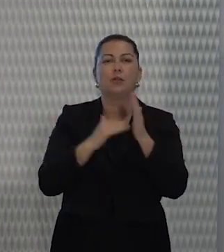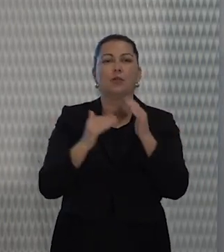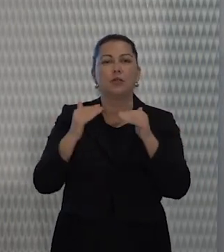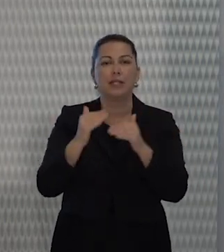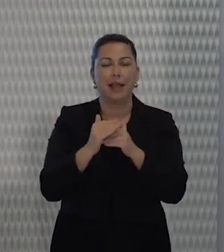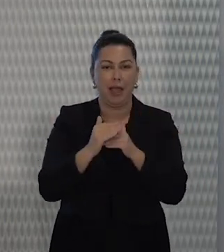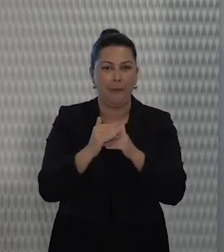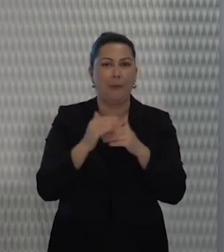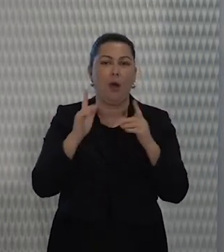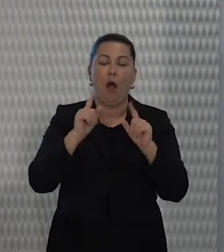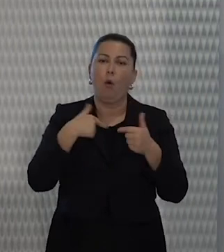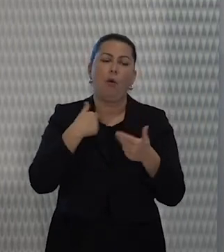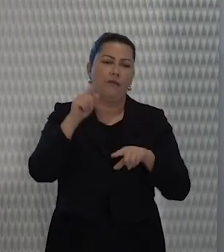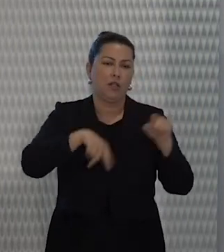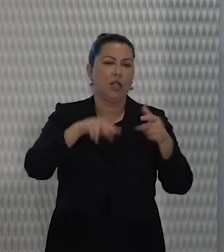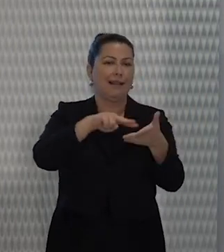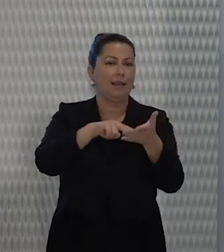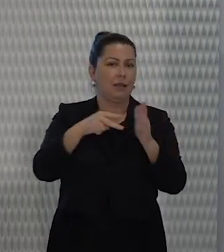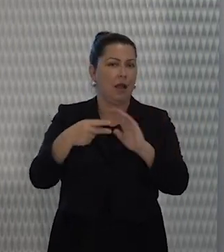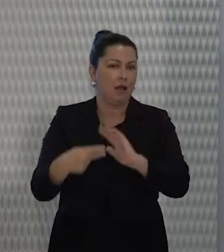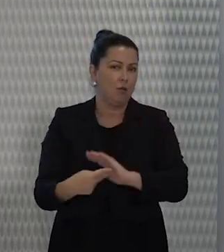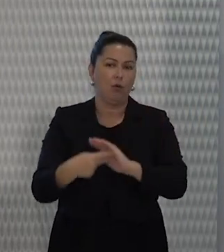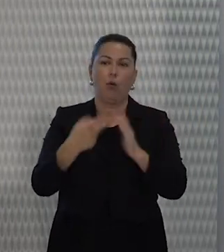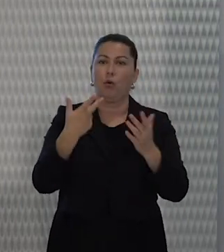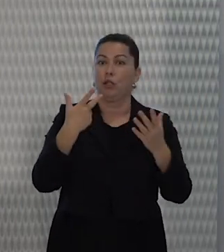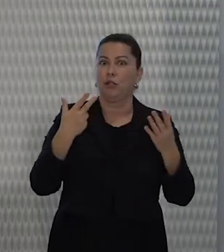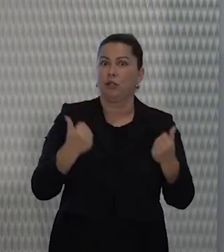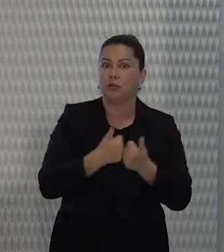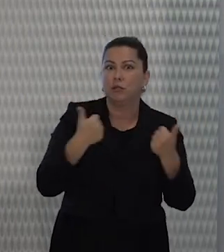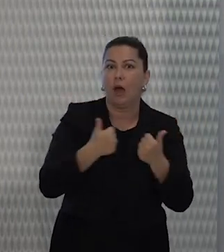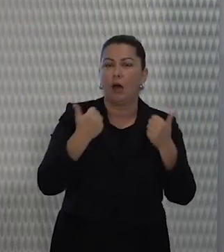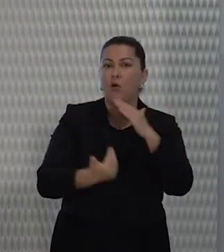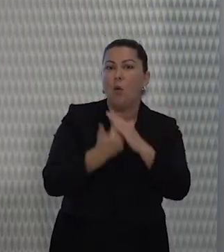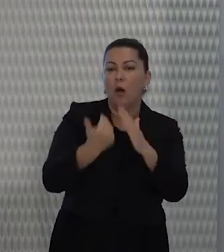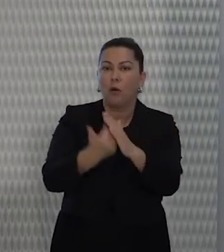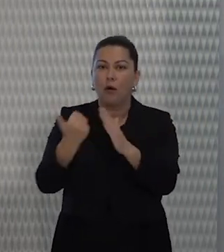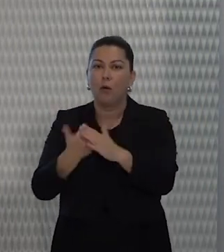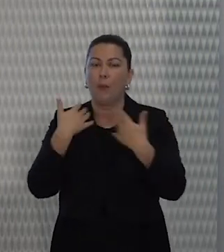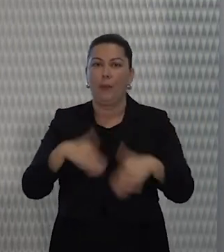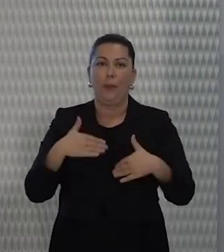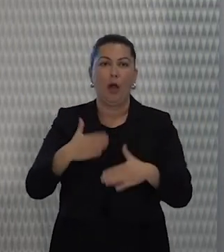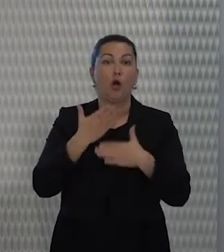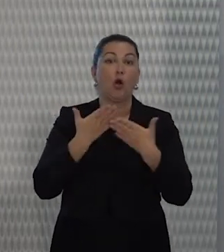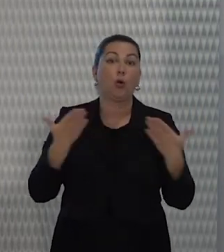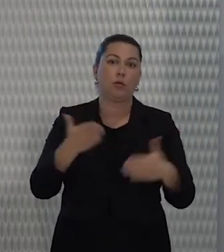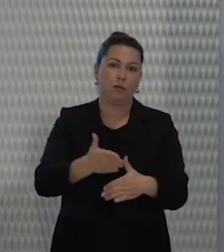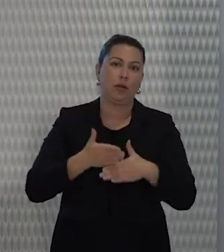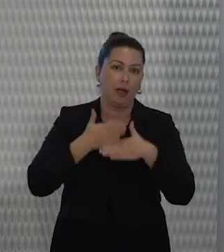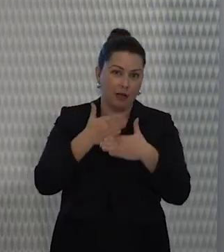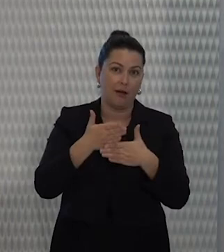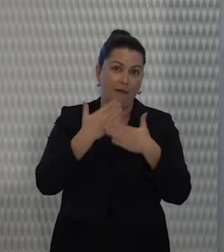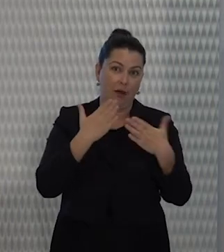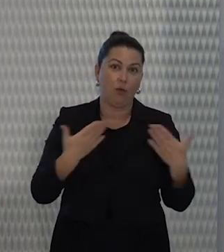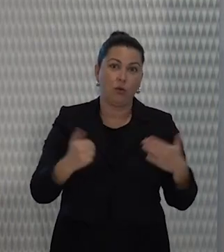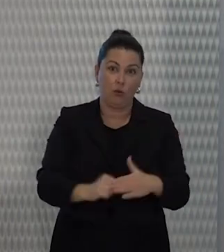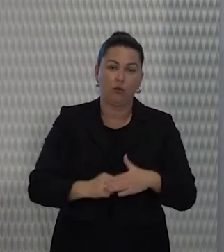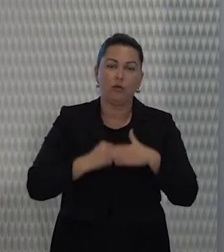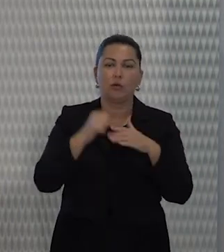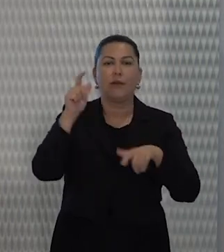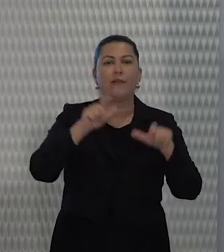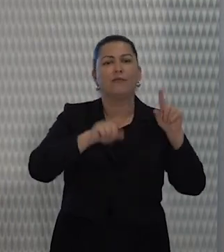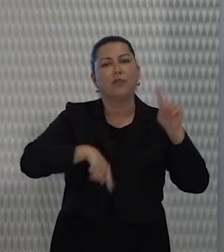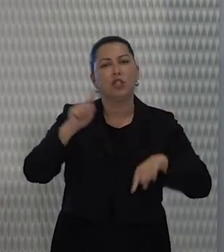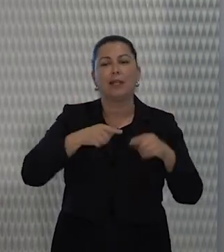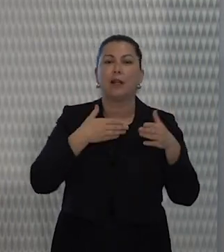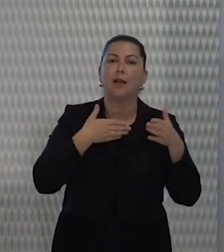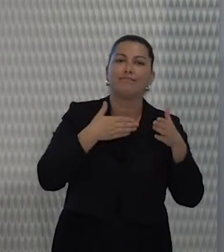helfen uns die technologischen Errungenschaften unglaublich, um Einschränkungen und Behinderungen